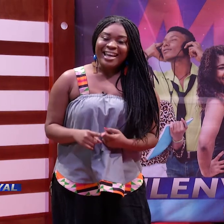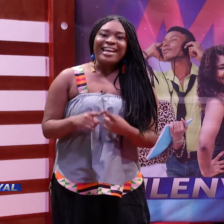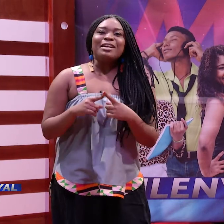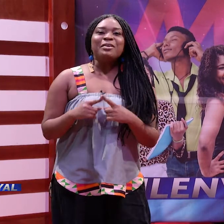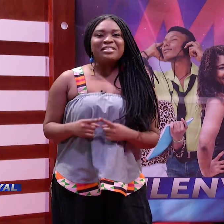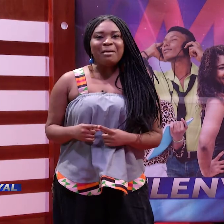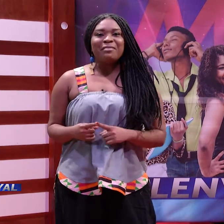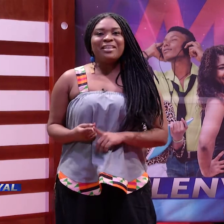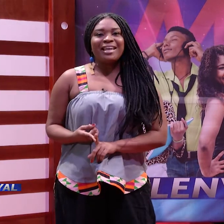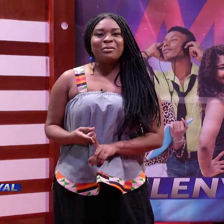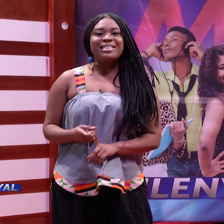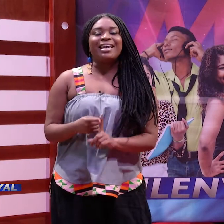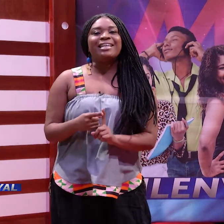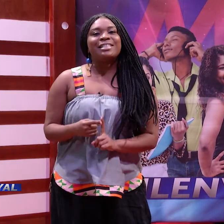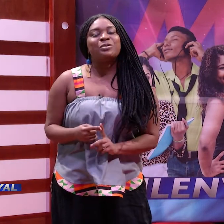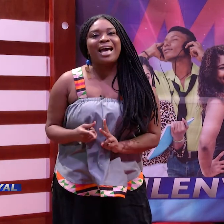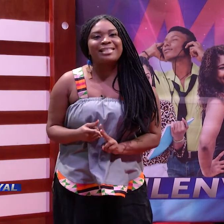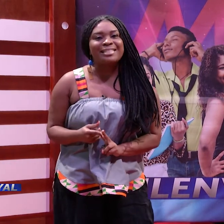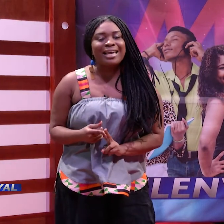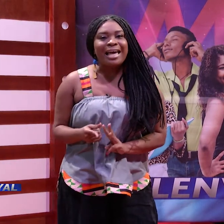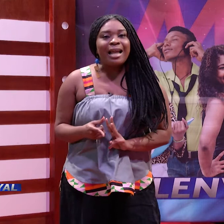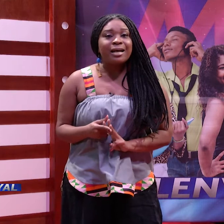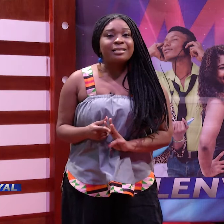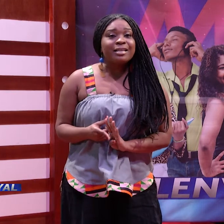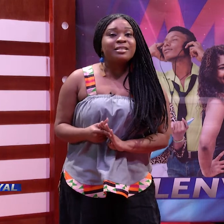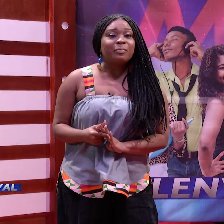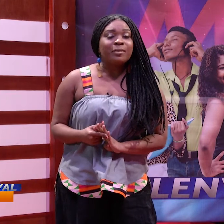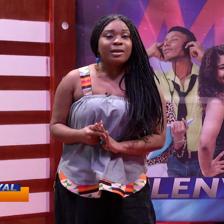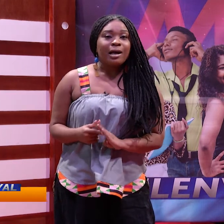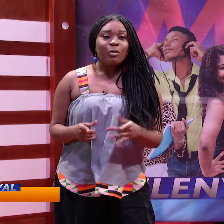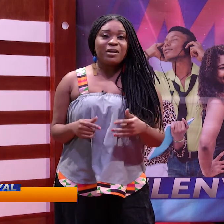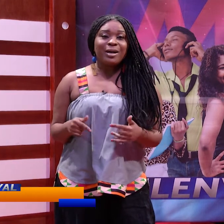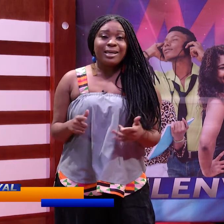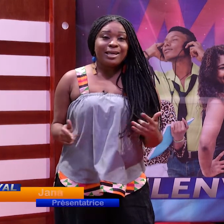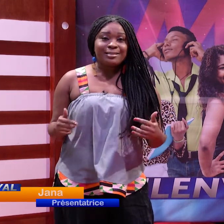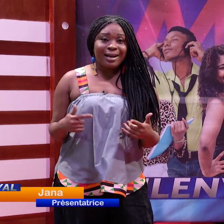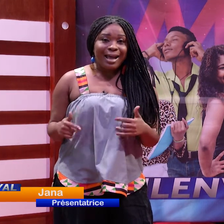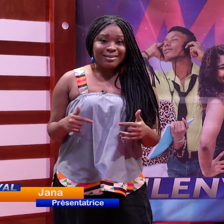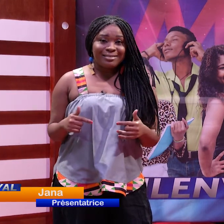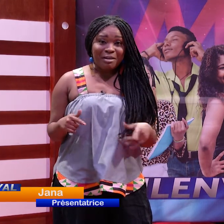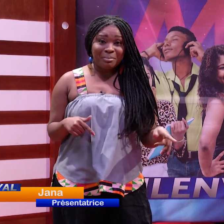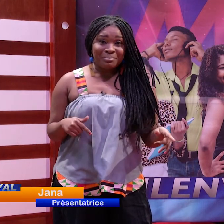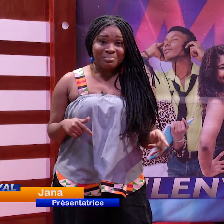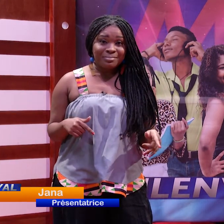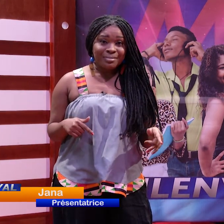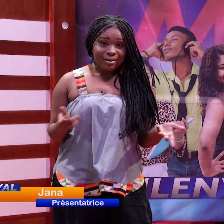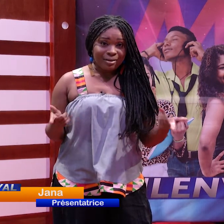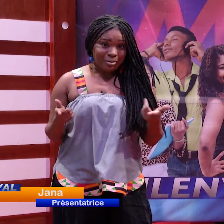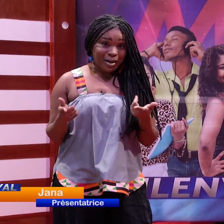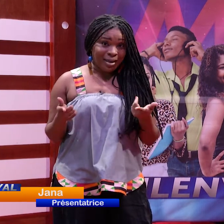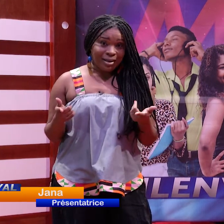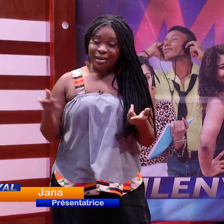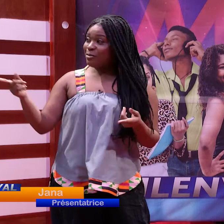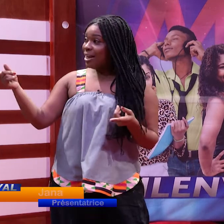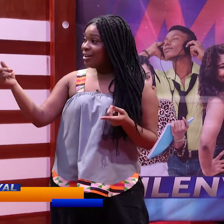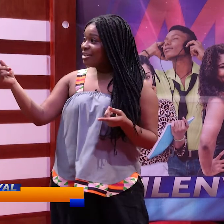lié. Et deuxième invité, nous, c'est Institut Haïtien Langue des Signes. Vous voulez voir qui est dans Kaela, quand même? Vous